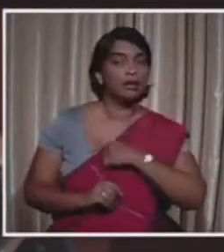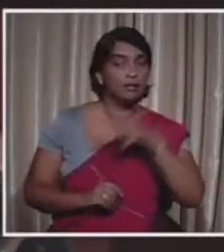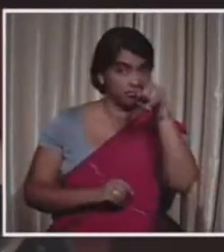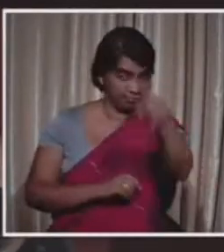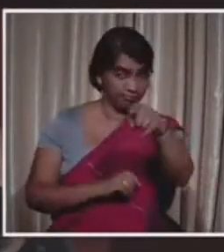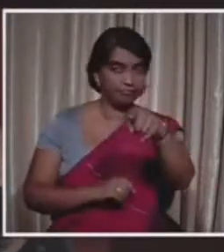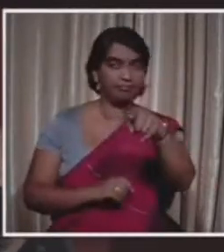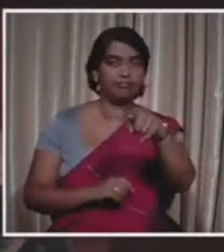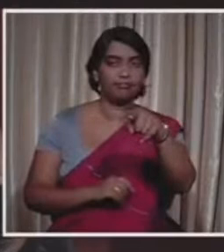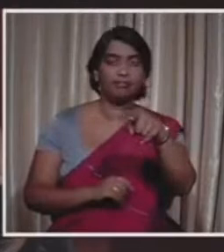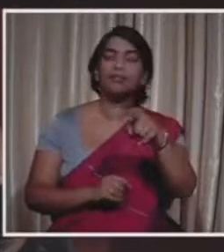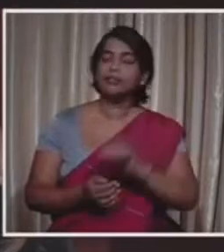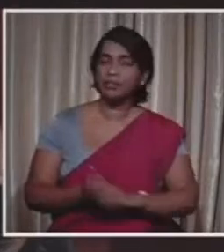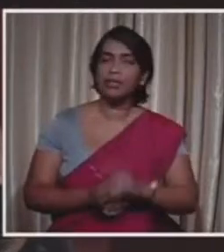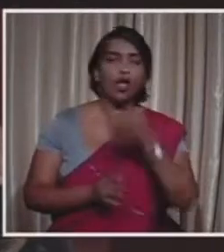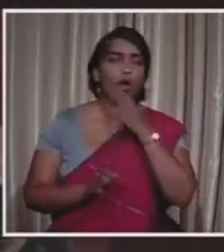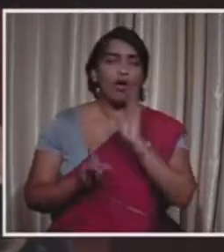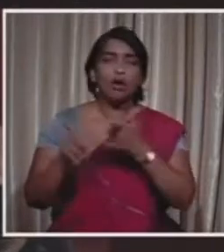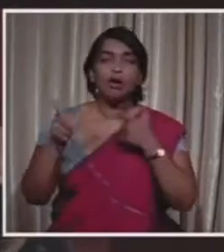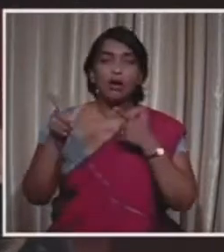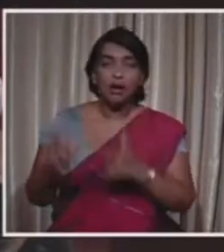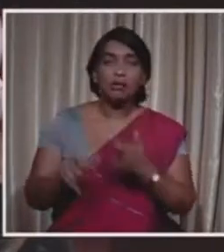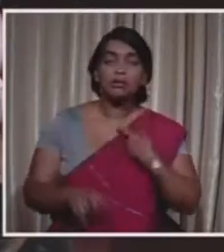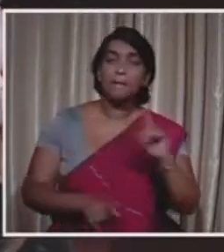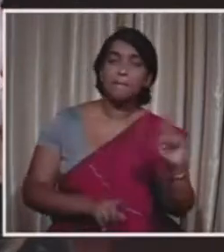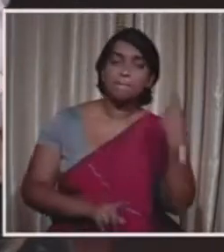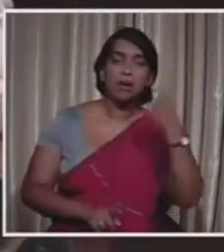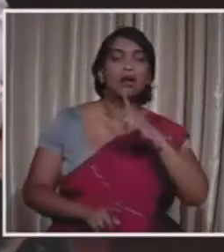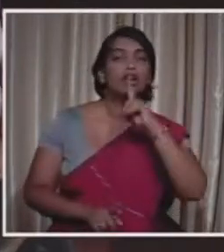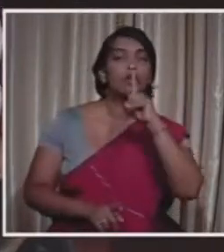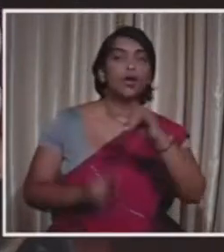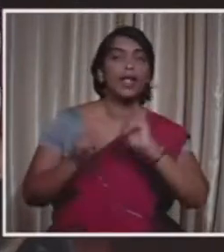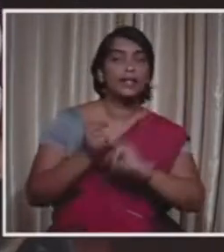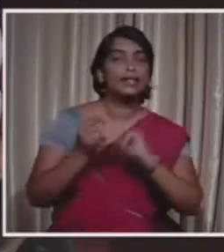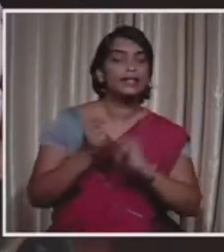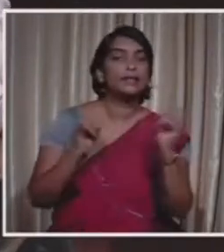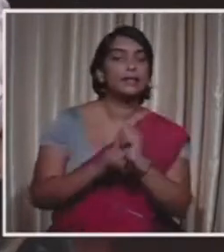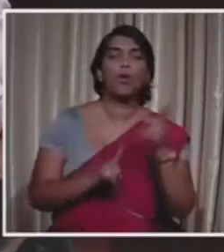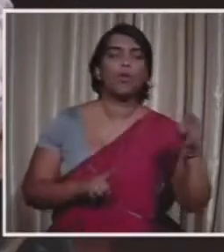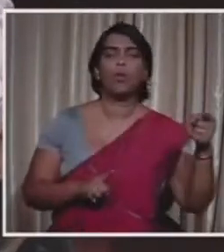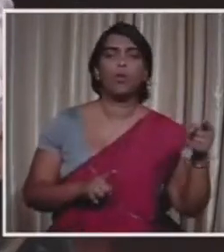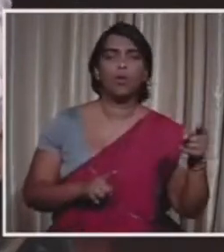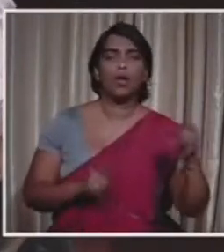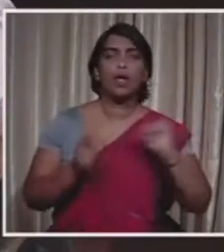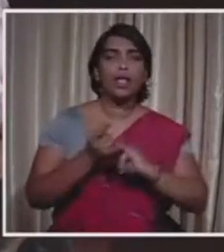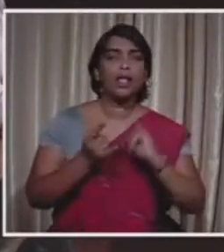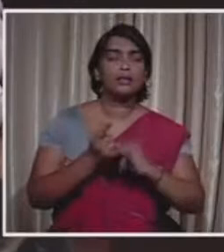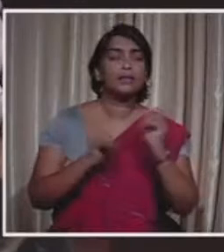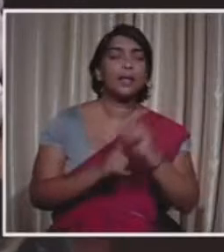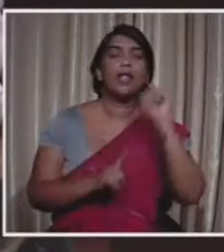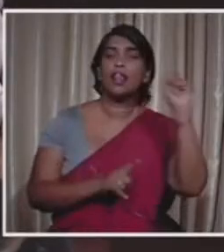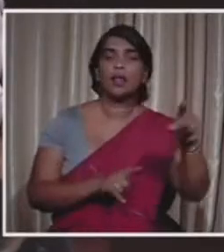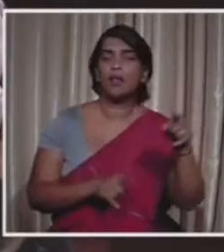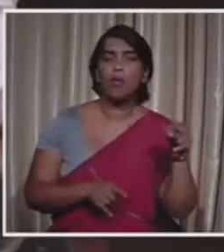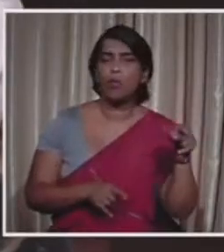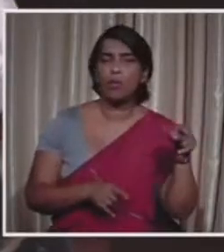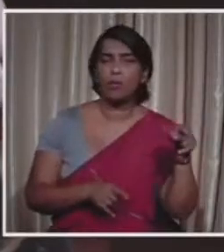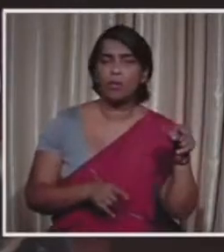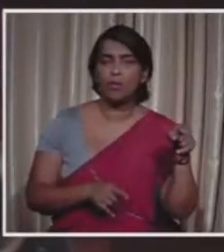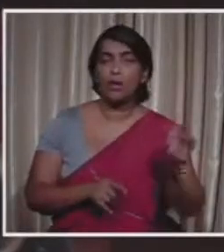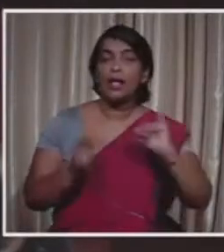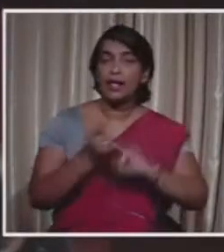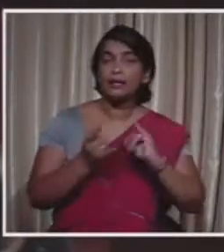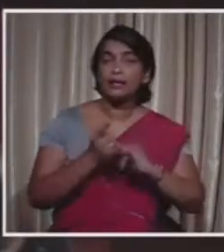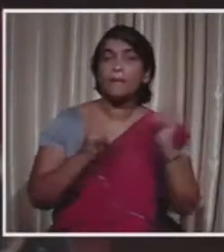ඔබතුමාගෙන් කවුද වෙඩි තියන්න ඕඩර් එක දුන්නු SSP මොකද SSP ගේ නම